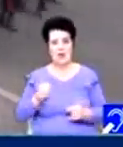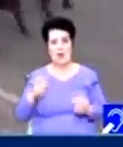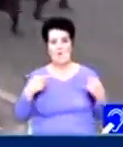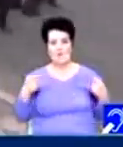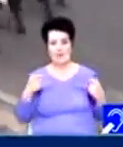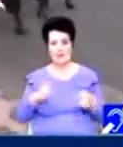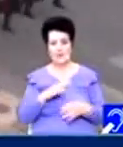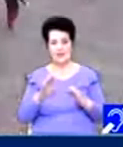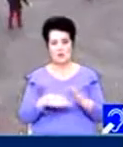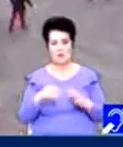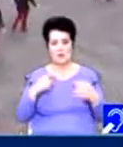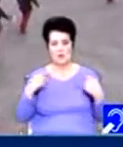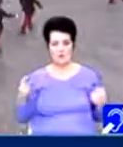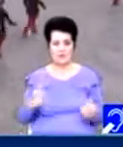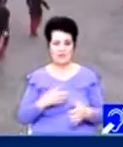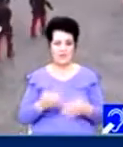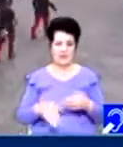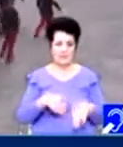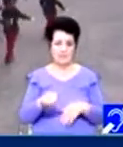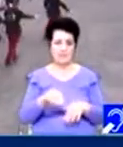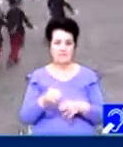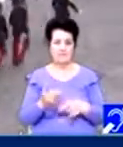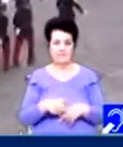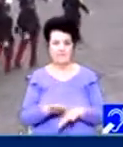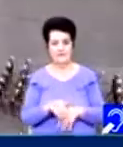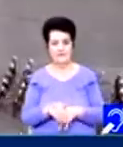subofițeri au defilat de la Arcul de Triumf până la Concord.